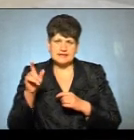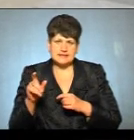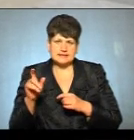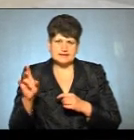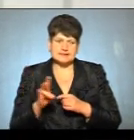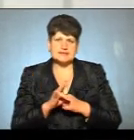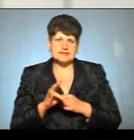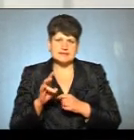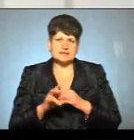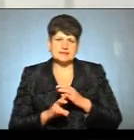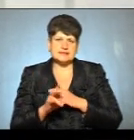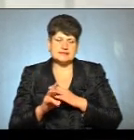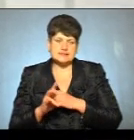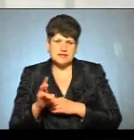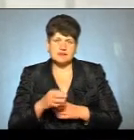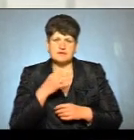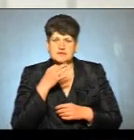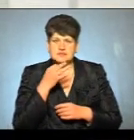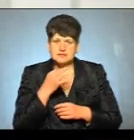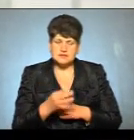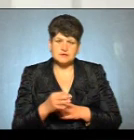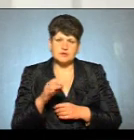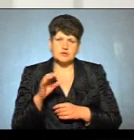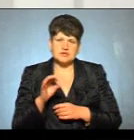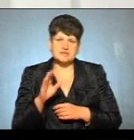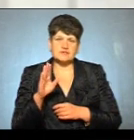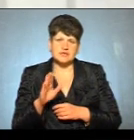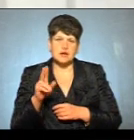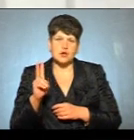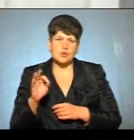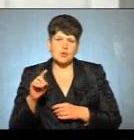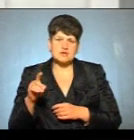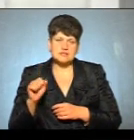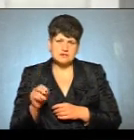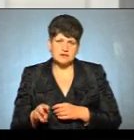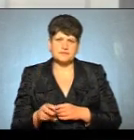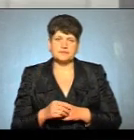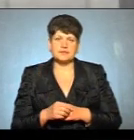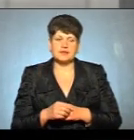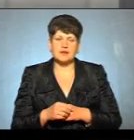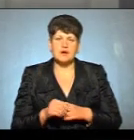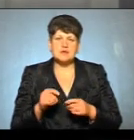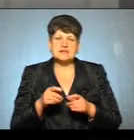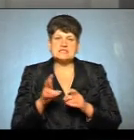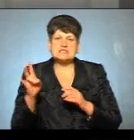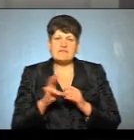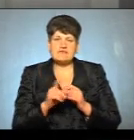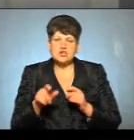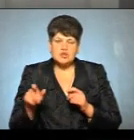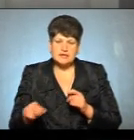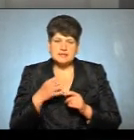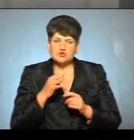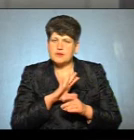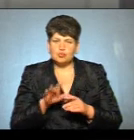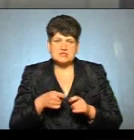Тернопільсько-Зборівської архієпархії Української греко-католицької церкви отець Віталій Козак. Священики не будуть затримувати у цей день